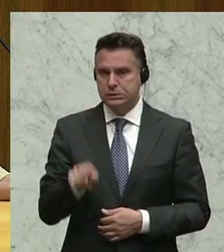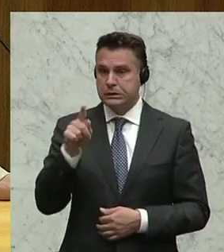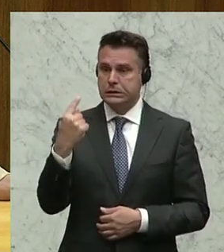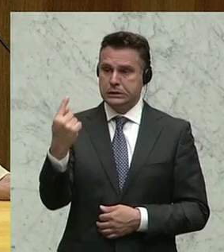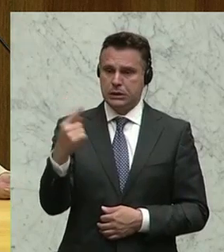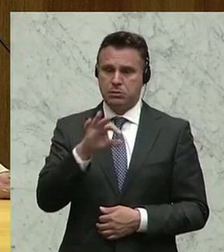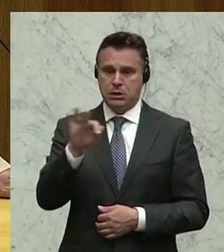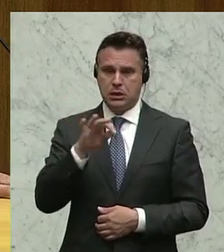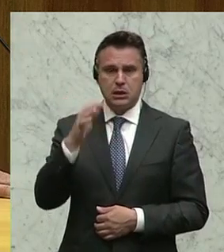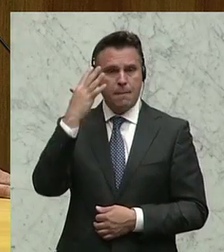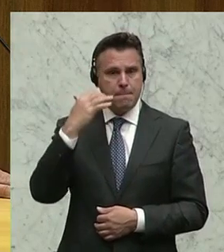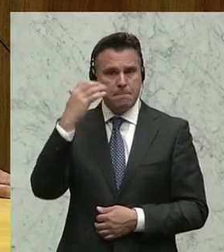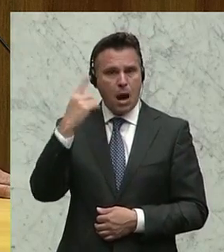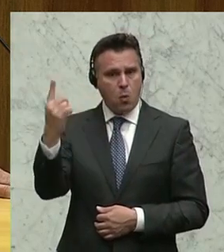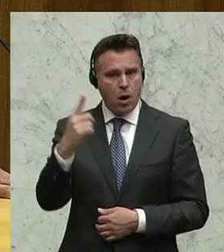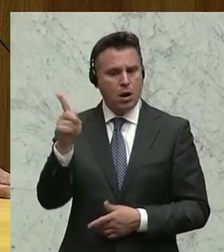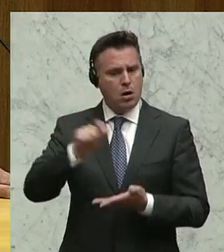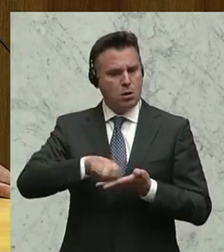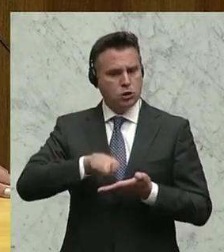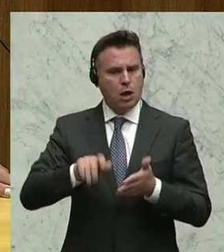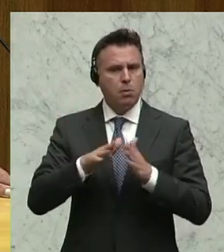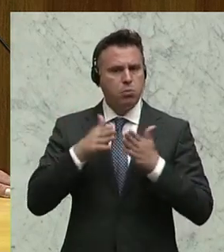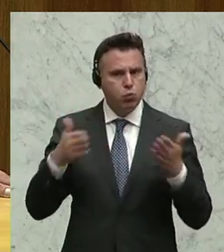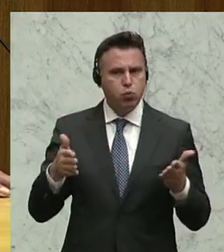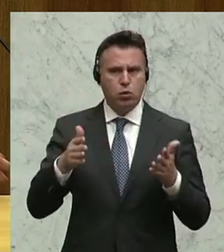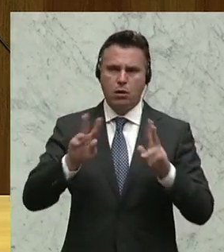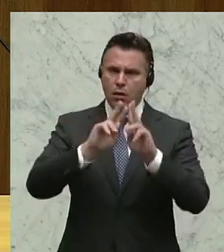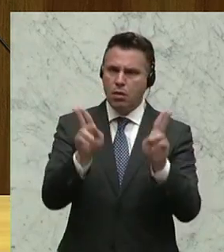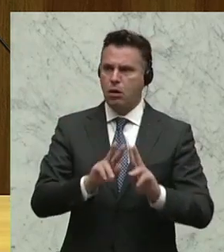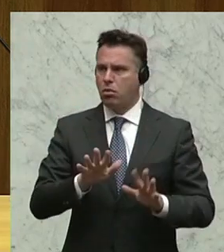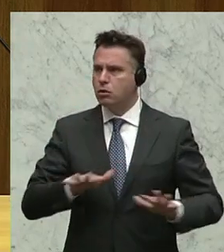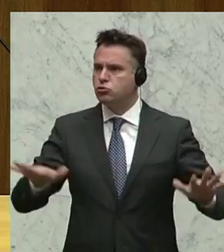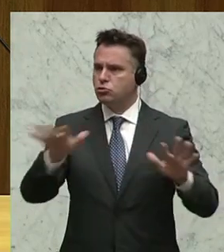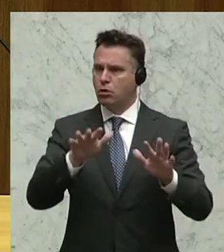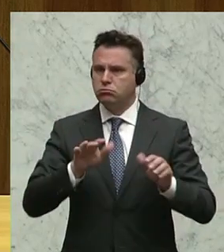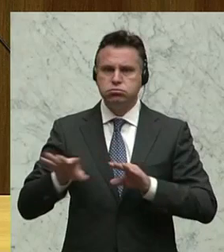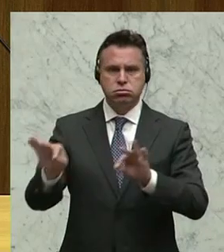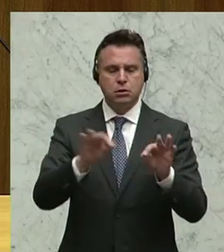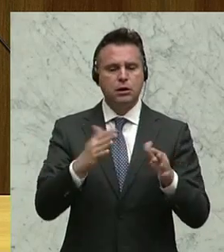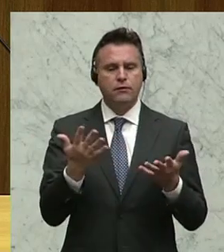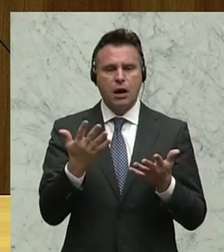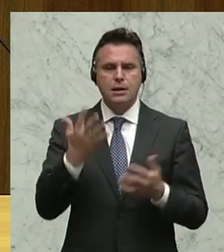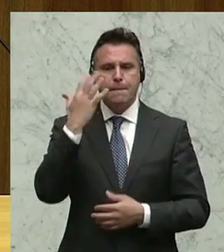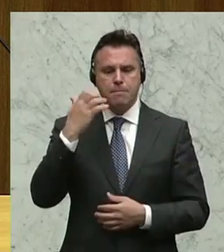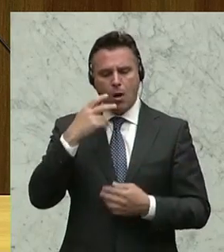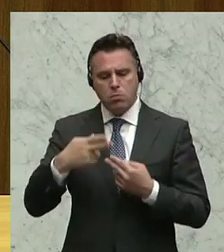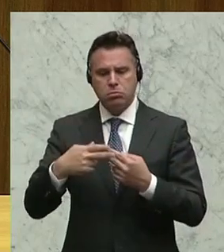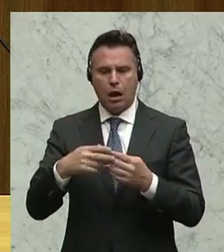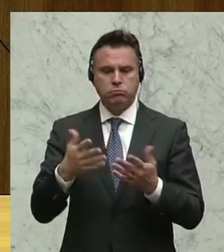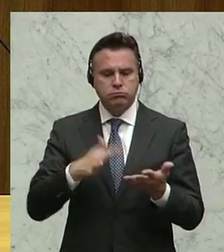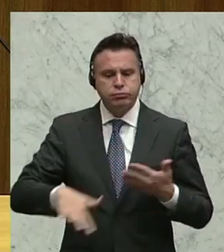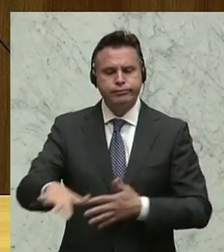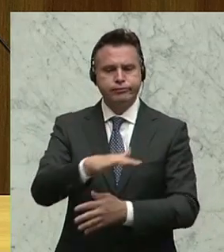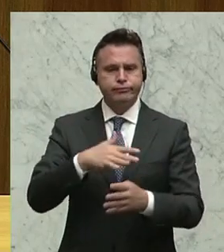ein Salzburger, ein Landwirt, ein Buchautor, ein international tätiger Berater für naturnahe Landwirtschaft. Er selbst und